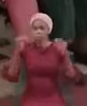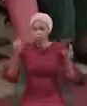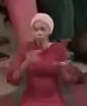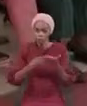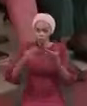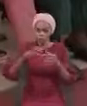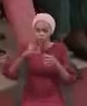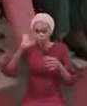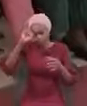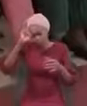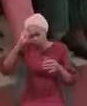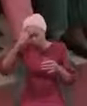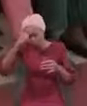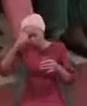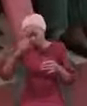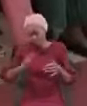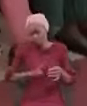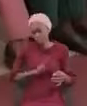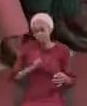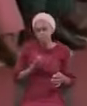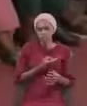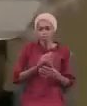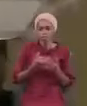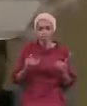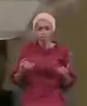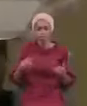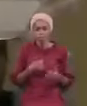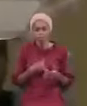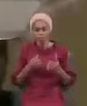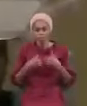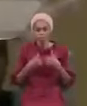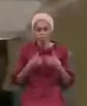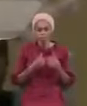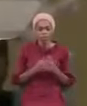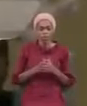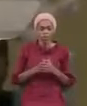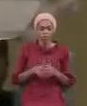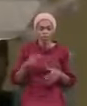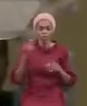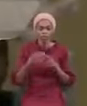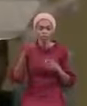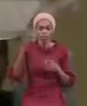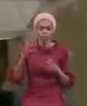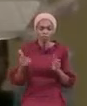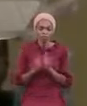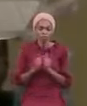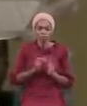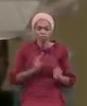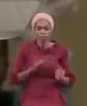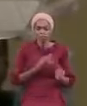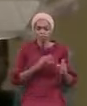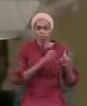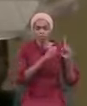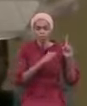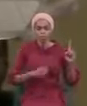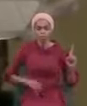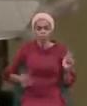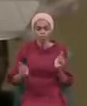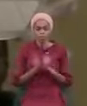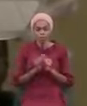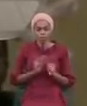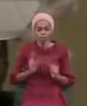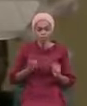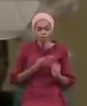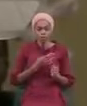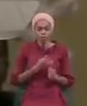sa parole nons son esprit qui habite en nous Emmanuel est avec nous et bien sûr ça veut cette église par la grâce de Dieu